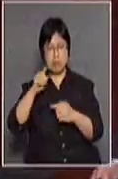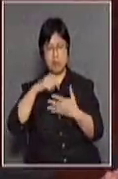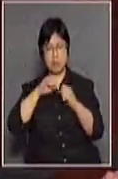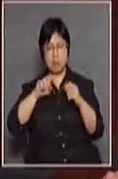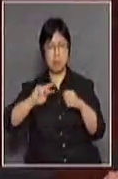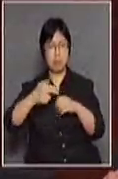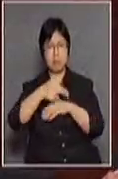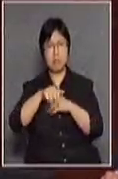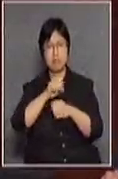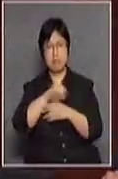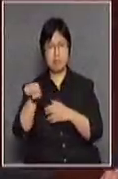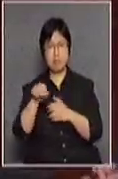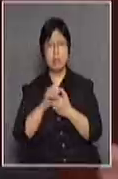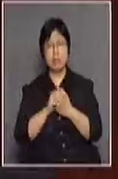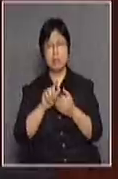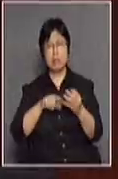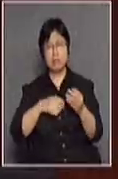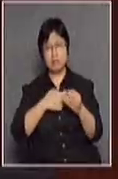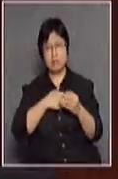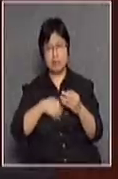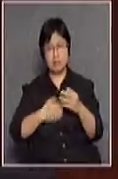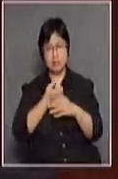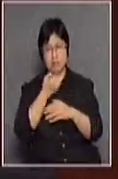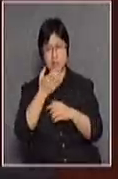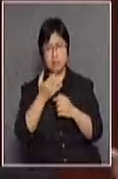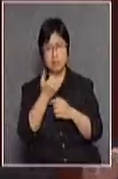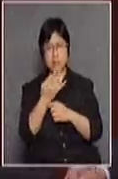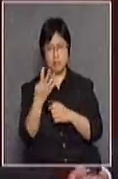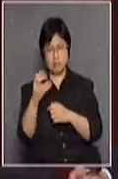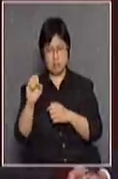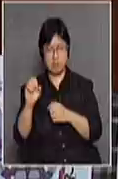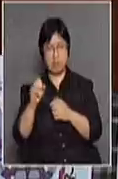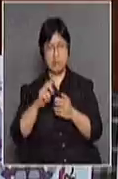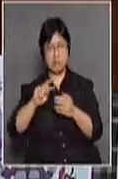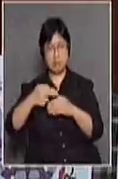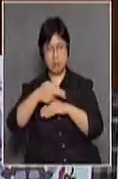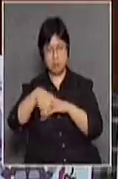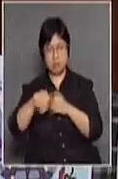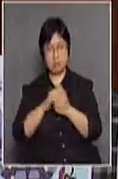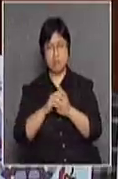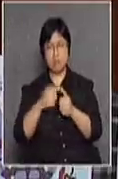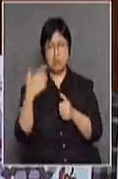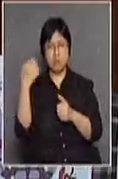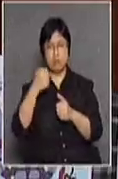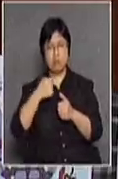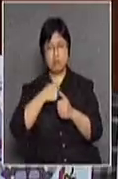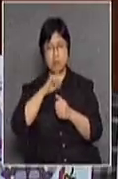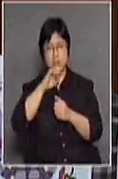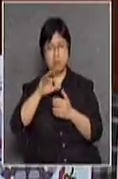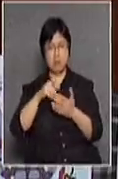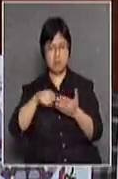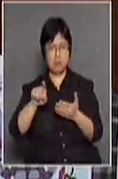否決。陳志全議員，現在請你動議第640項修正案。 主席，我動議通